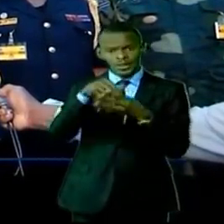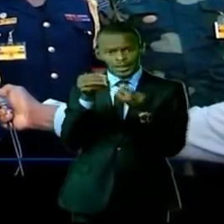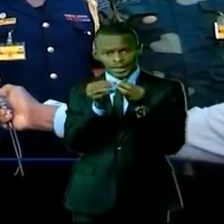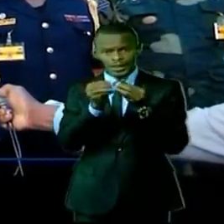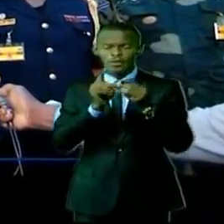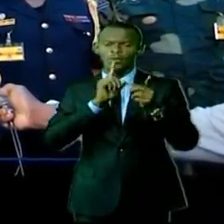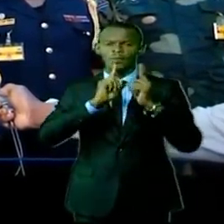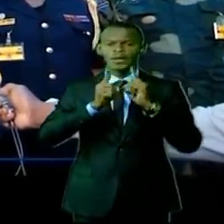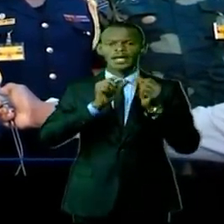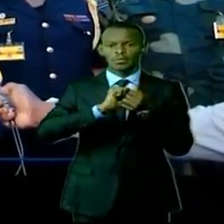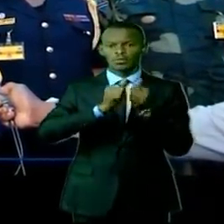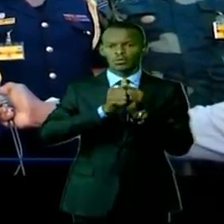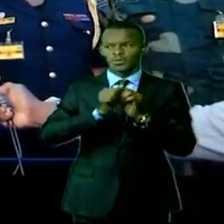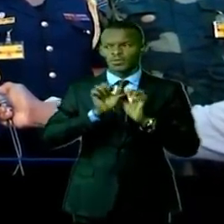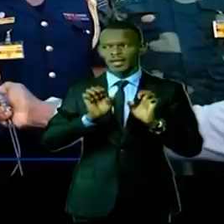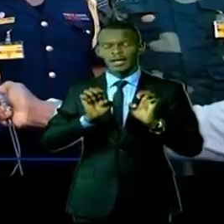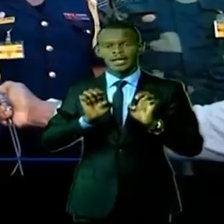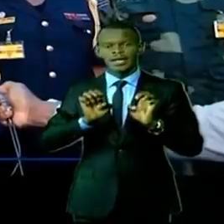l'évaluation